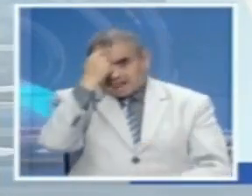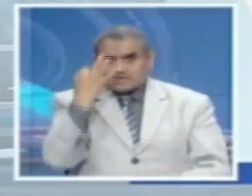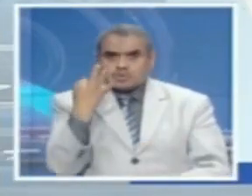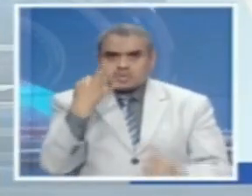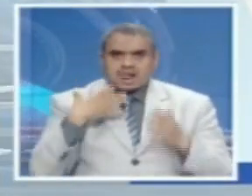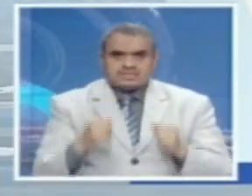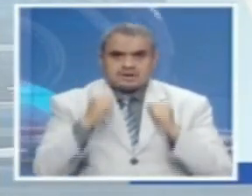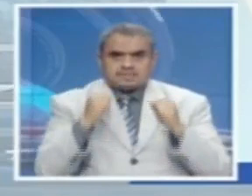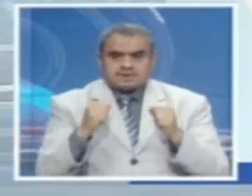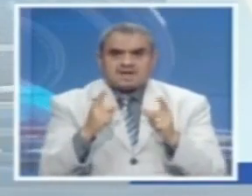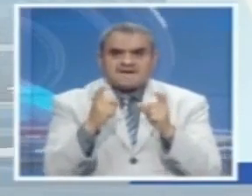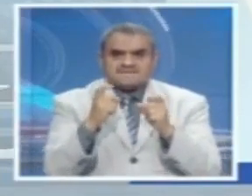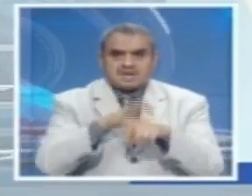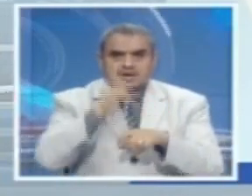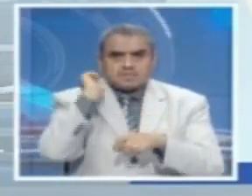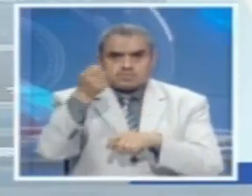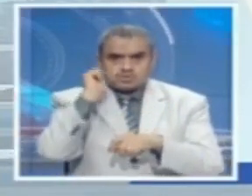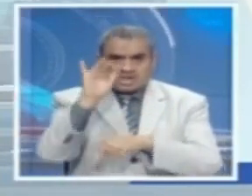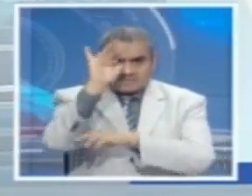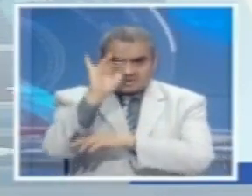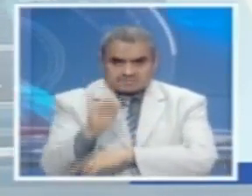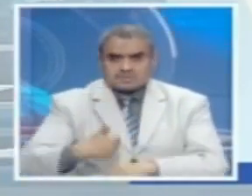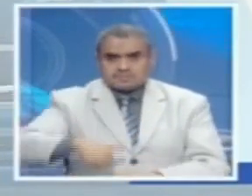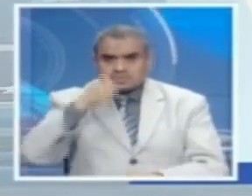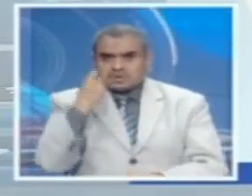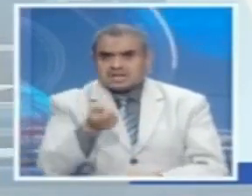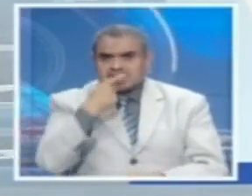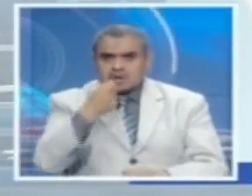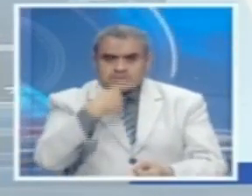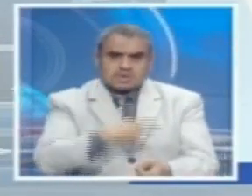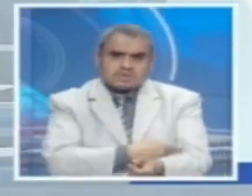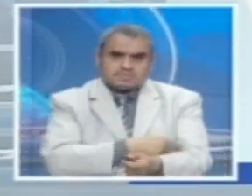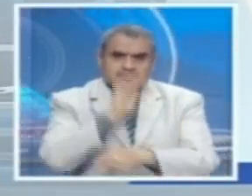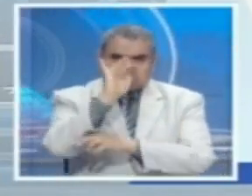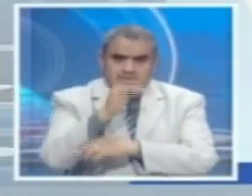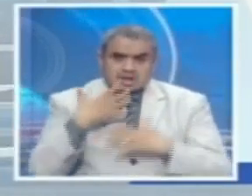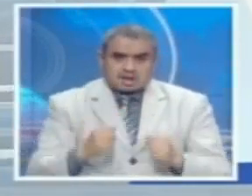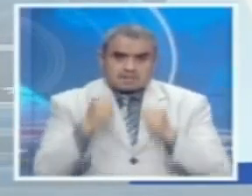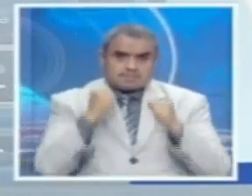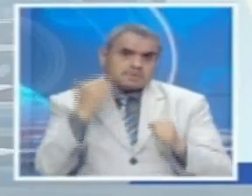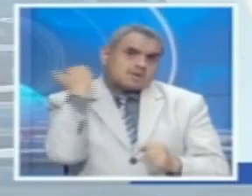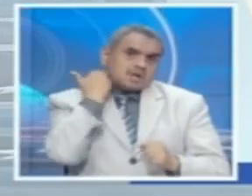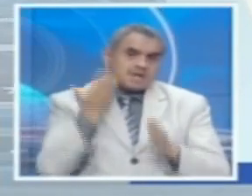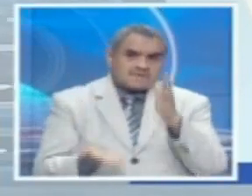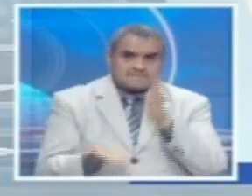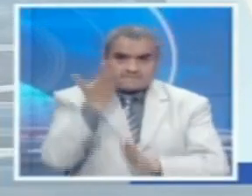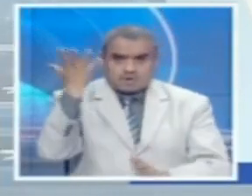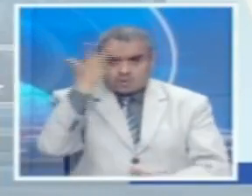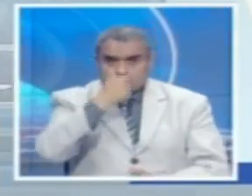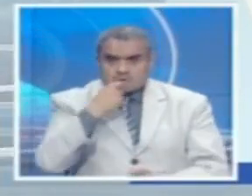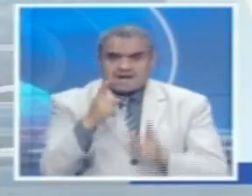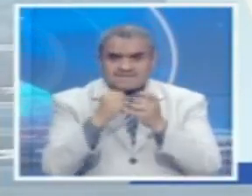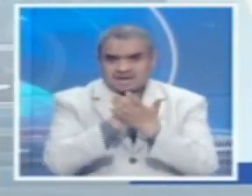1003 متعافين من الفيروس من المستشفيات بعد تلقيهم للرعاية الطبية اللازمة، ليرتفع إجمالي المتعافين من الفيروس إلى